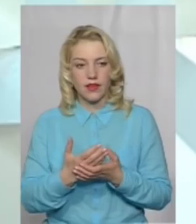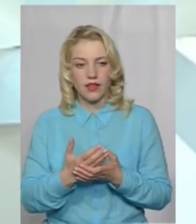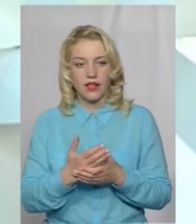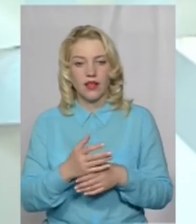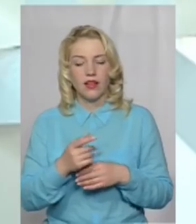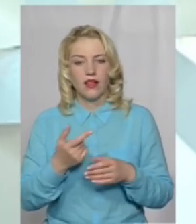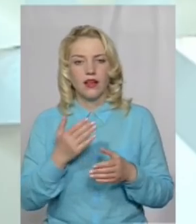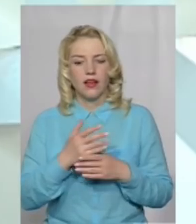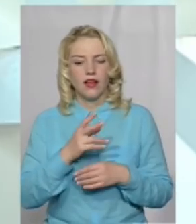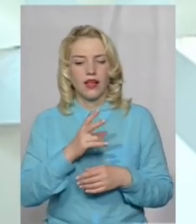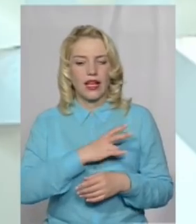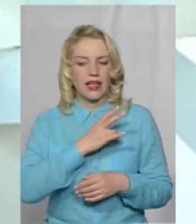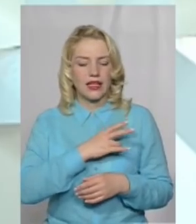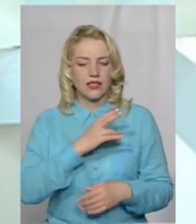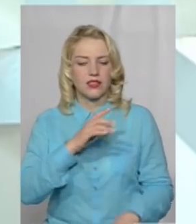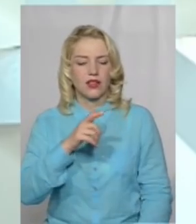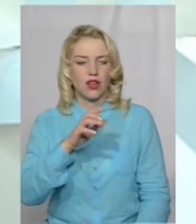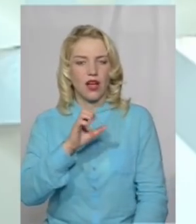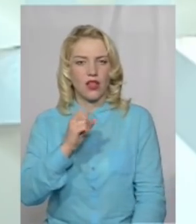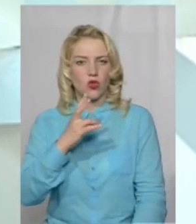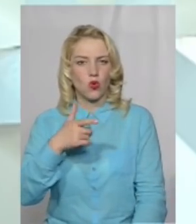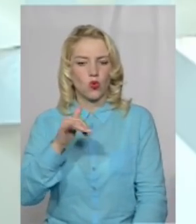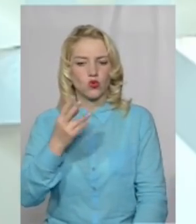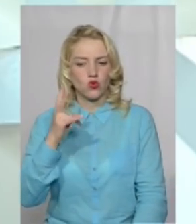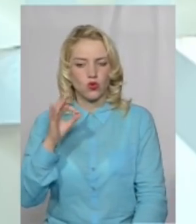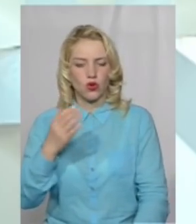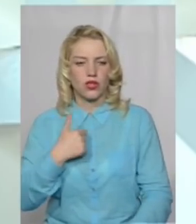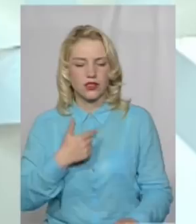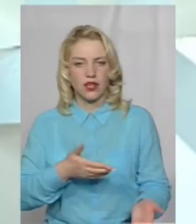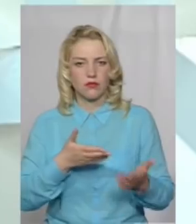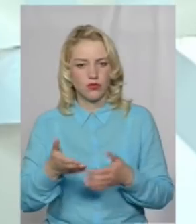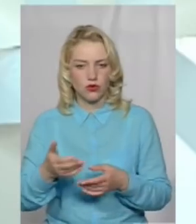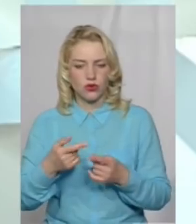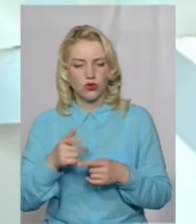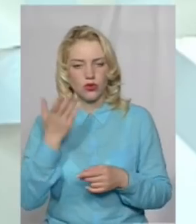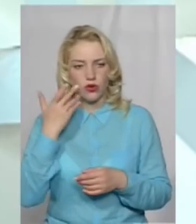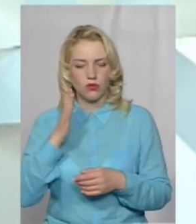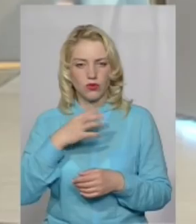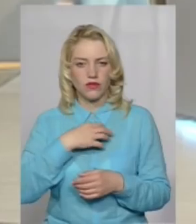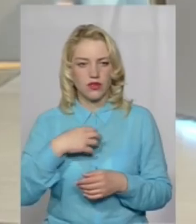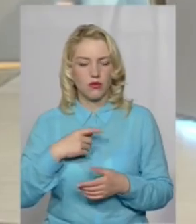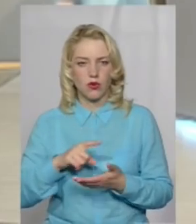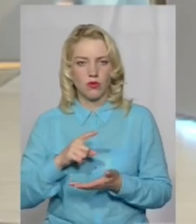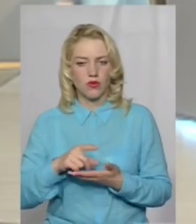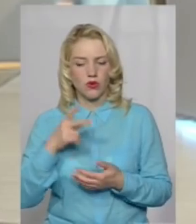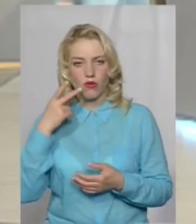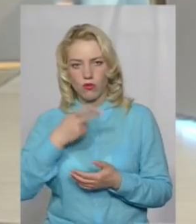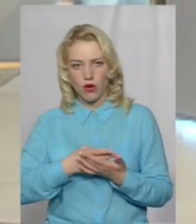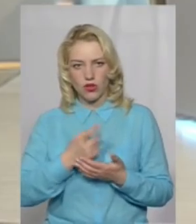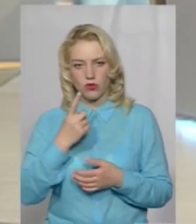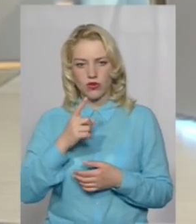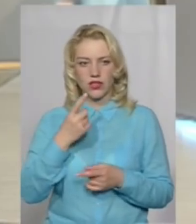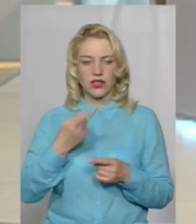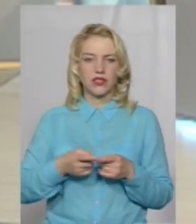так, який також, для прикладу, і я запрошую при першій нагоді, коли ви будете в Славуті, ми обов'язково покажемо одне